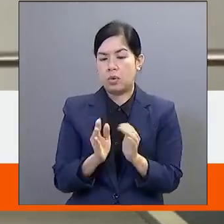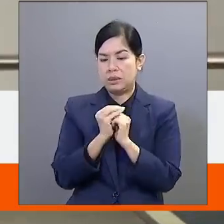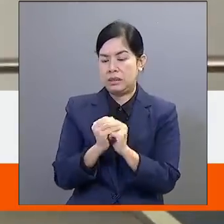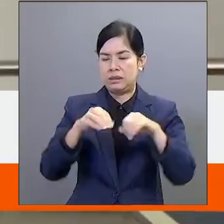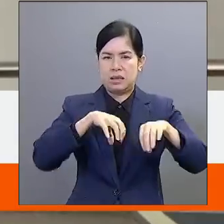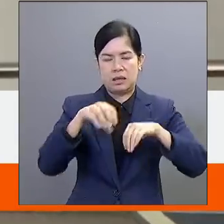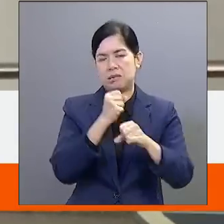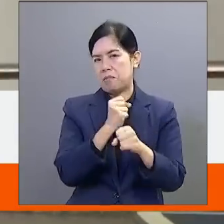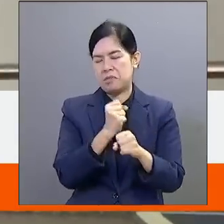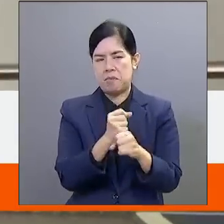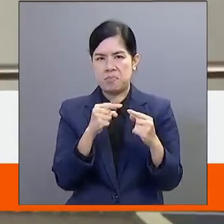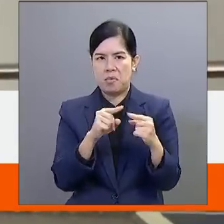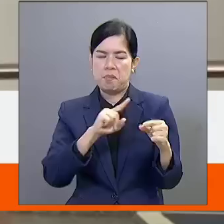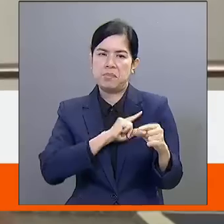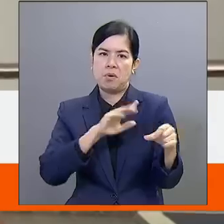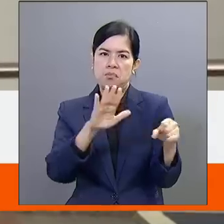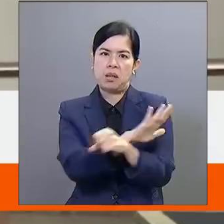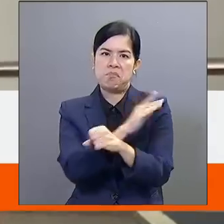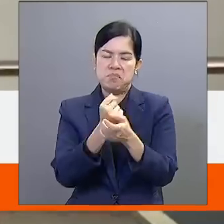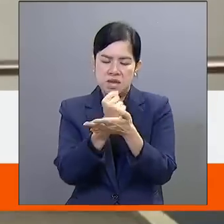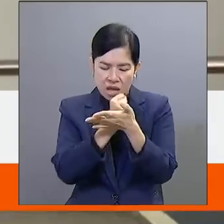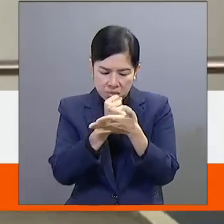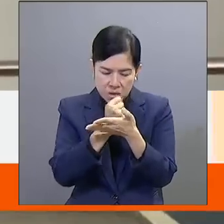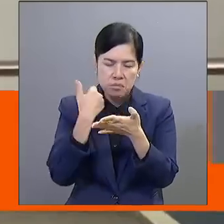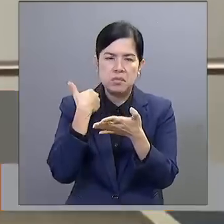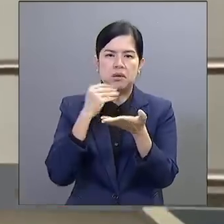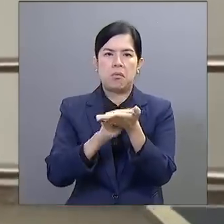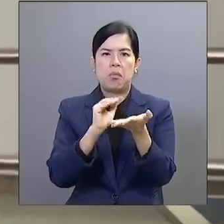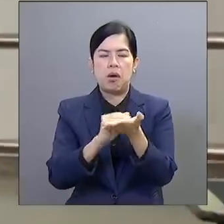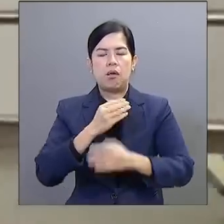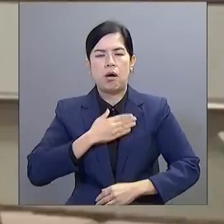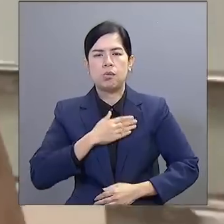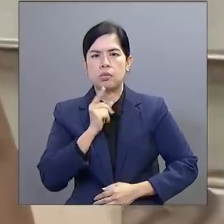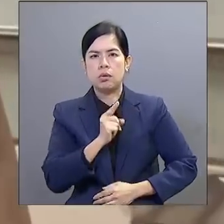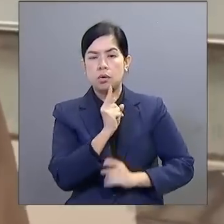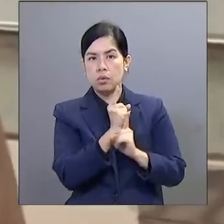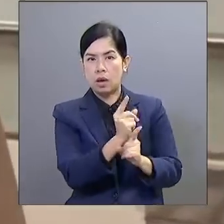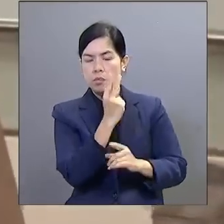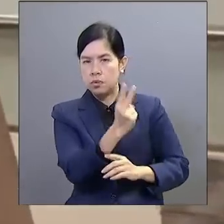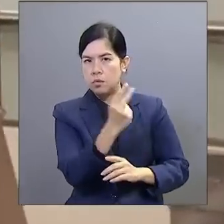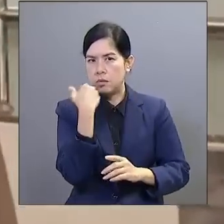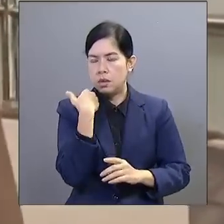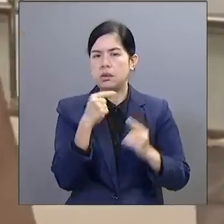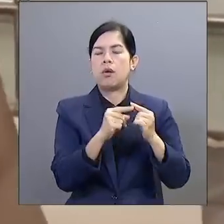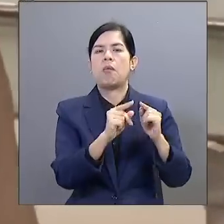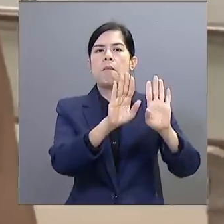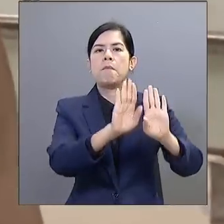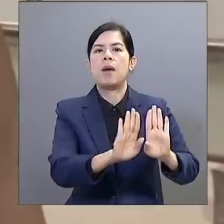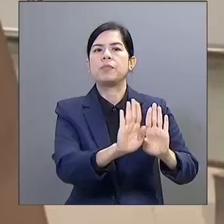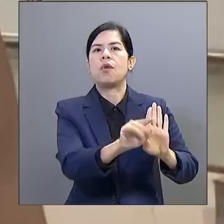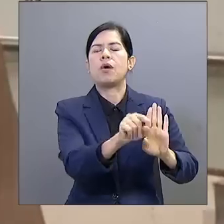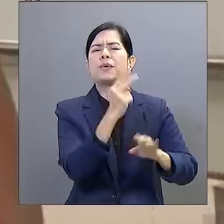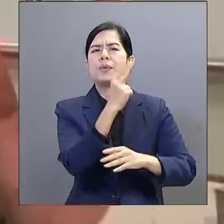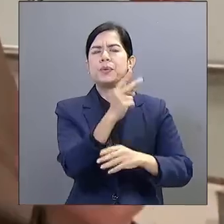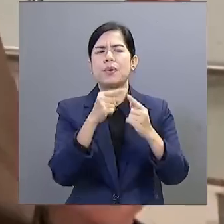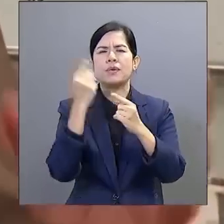ว่าอาชญากรรมเนี่ยเราต้องตามให้ทันอยู่ตลอดเวลานะครับนะเพราะนั้นรูปแบบเห็นไหมครับว่ารูปแบบก็จะเปลี่ยนไป